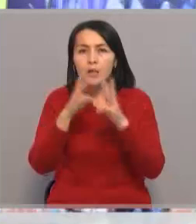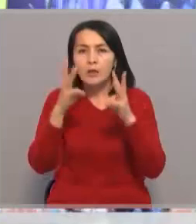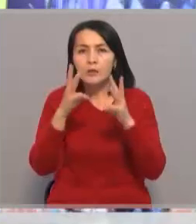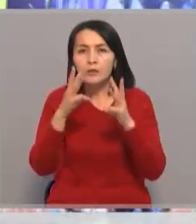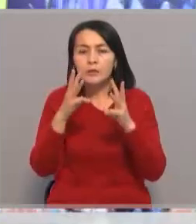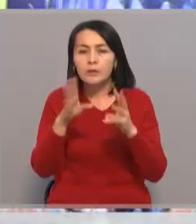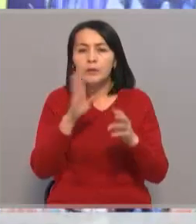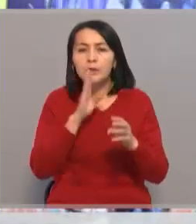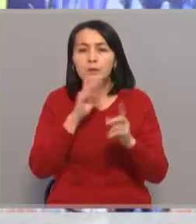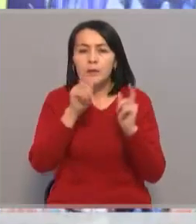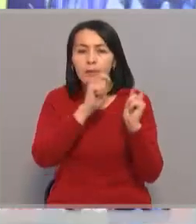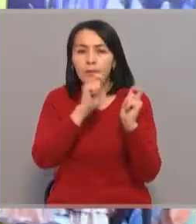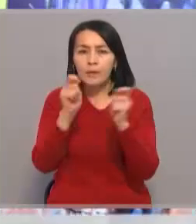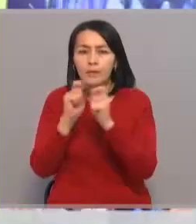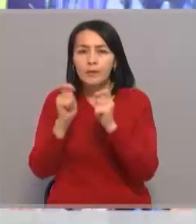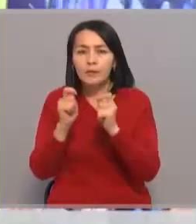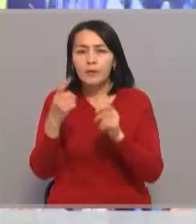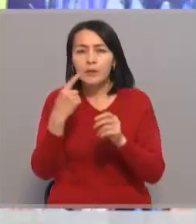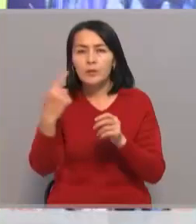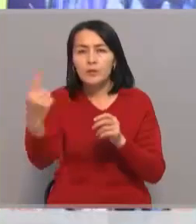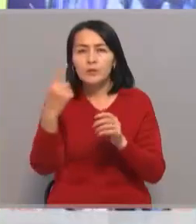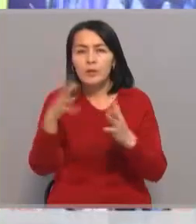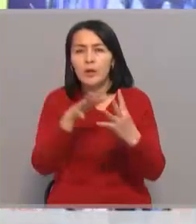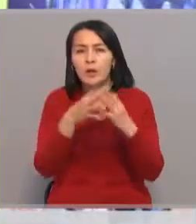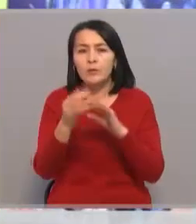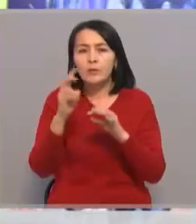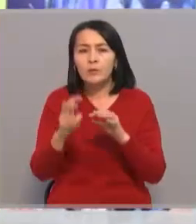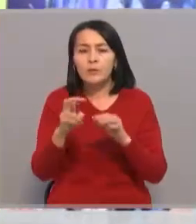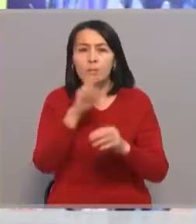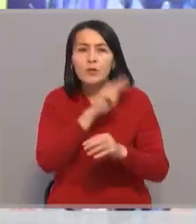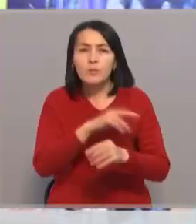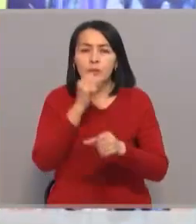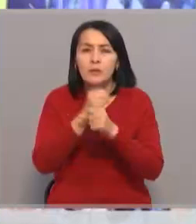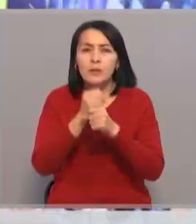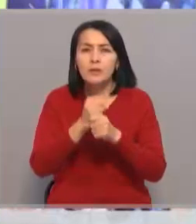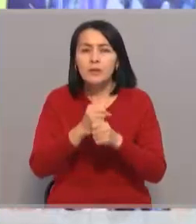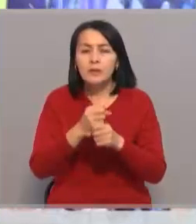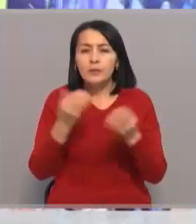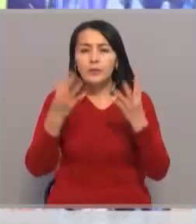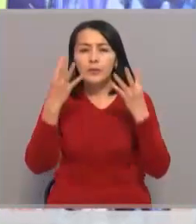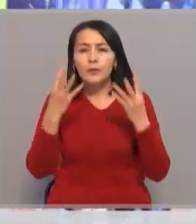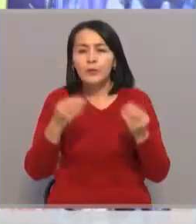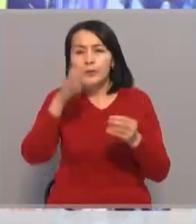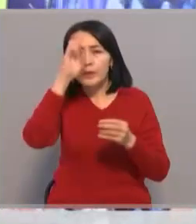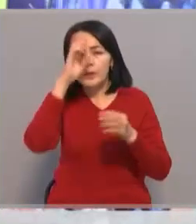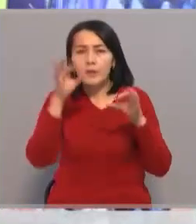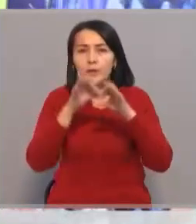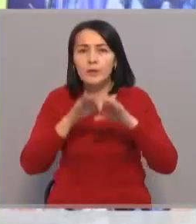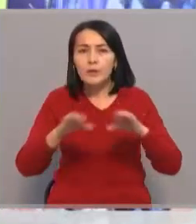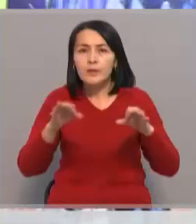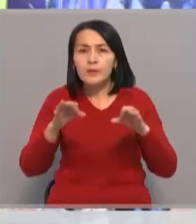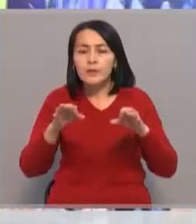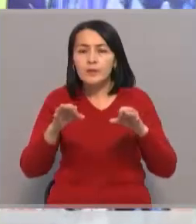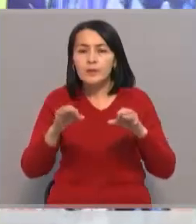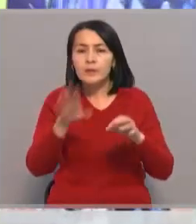жауқазындарды марапаттайық деп, сонау ауылда отырған бірақ қара еңбектің адамдары, бүгінде ел тәуелсіздігінің бесігін